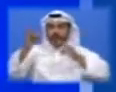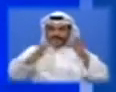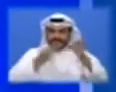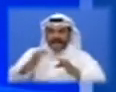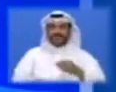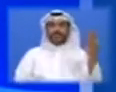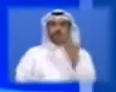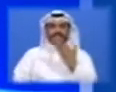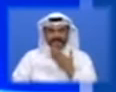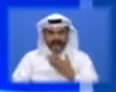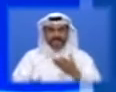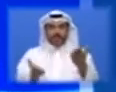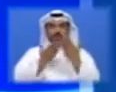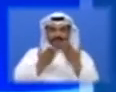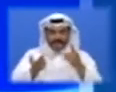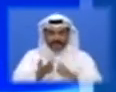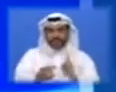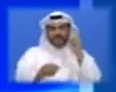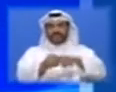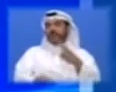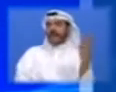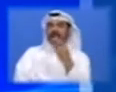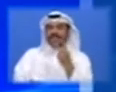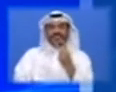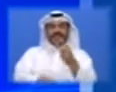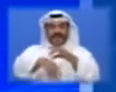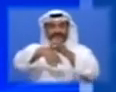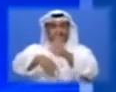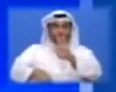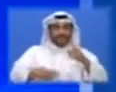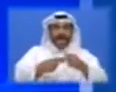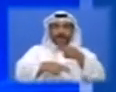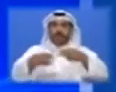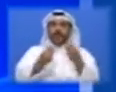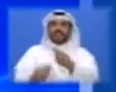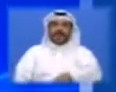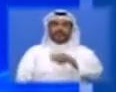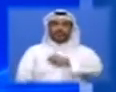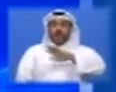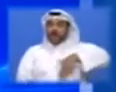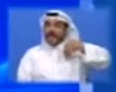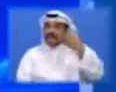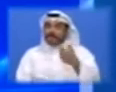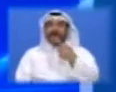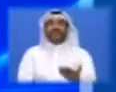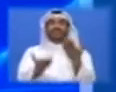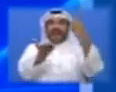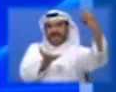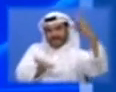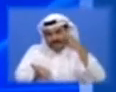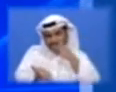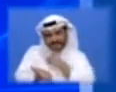تحقيقا للمصالح المشتركه للشعبين الصديقين وقد اعرب المجلس عن تمنياته لفخامه الضيف